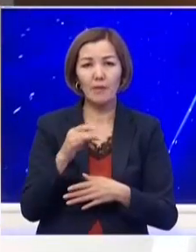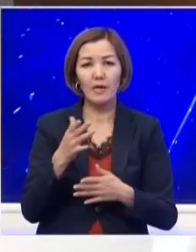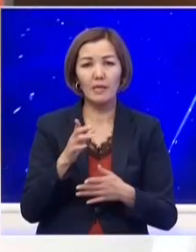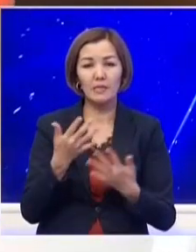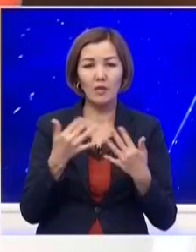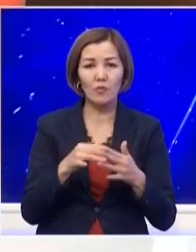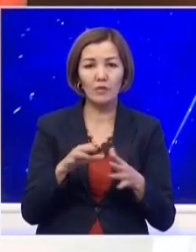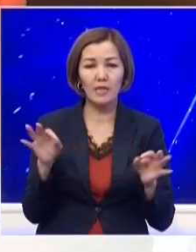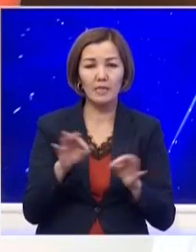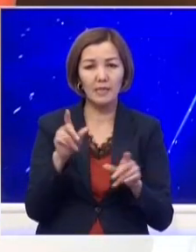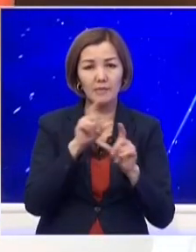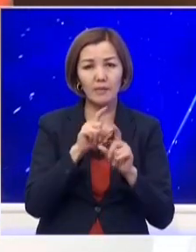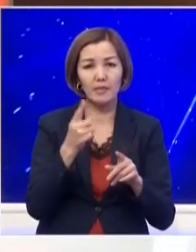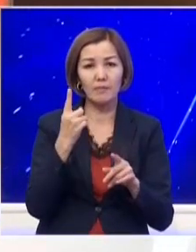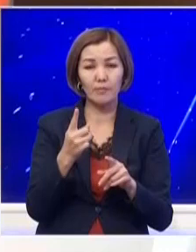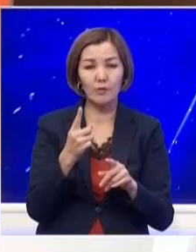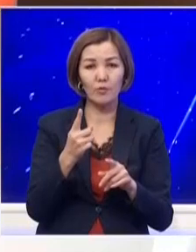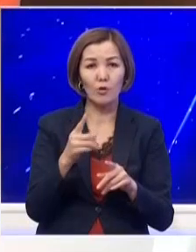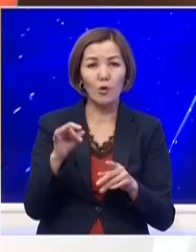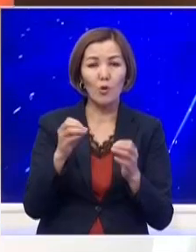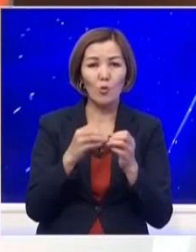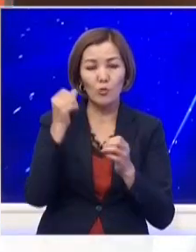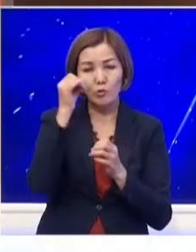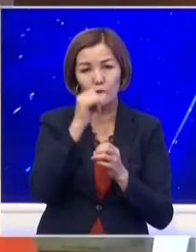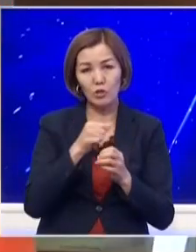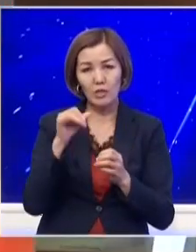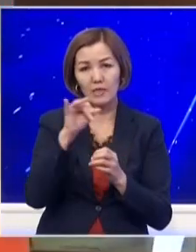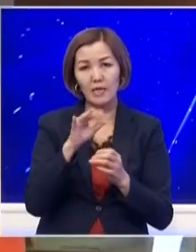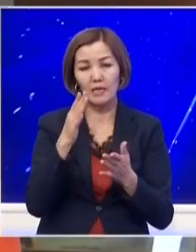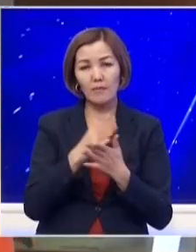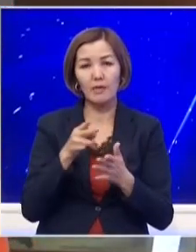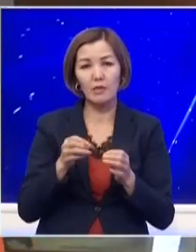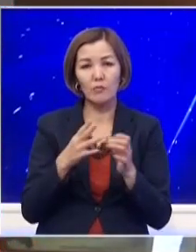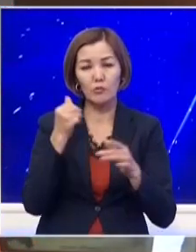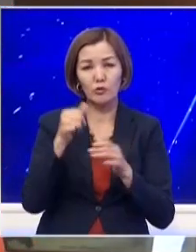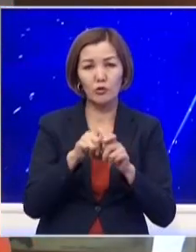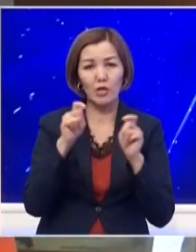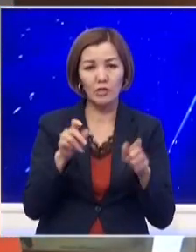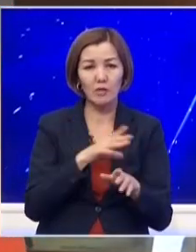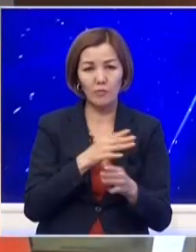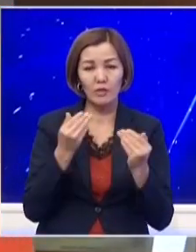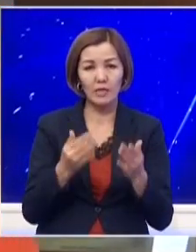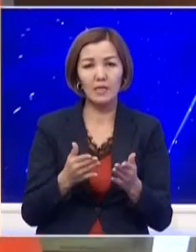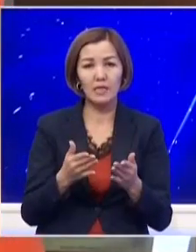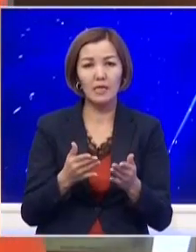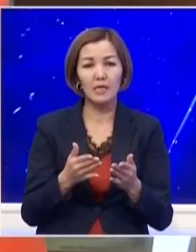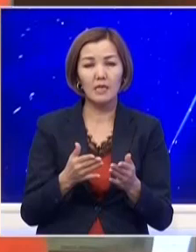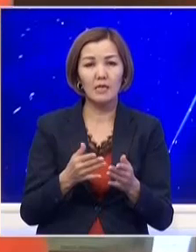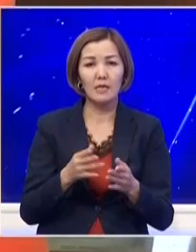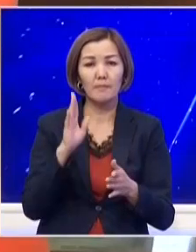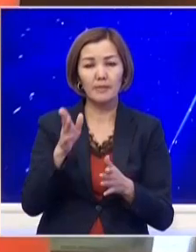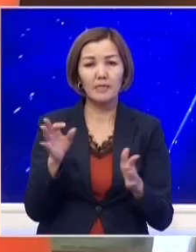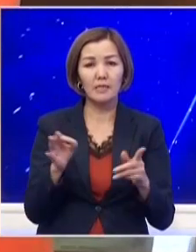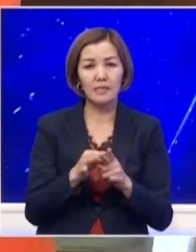осы саз мектебі біреу, және 10 жыл толып отыр. 2013 жылы ашылған болатын. Ендігі біздің алға қойып